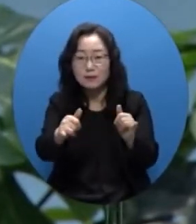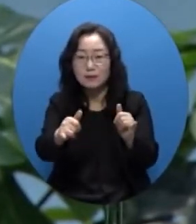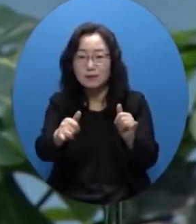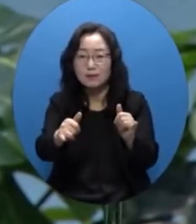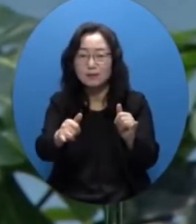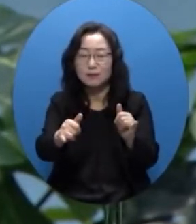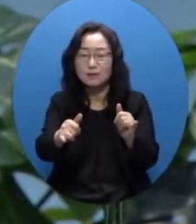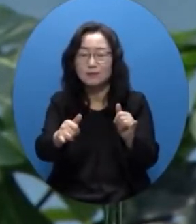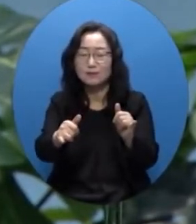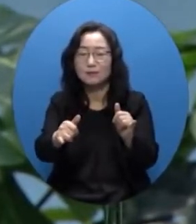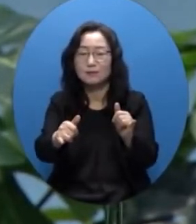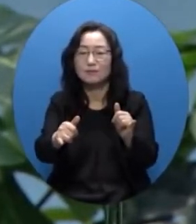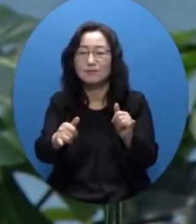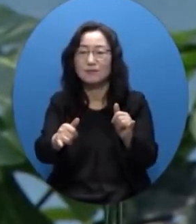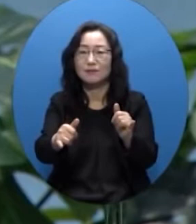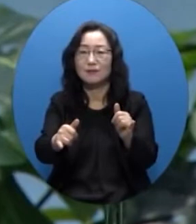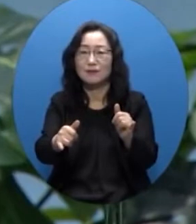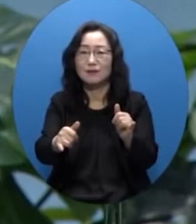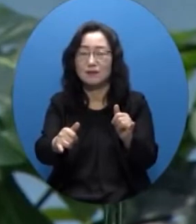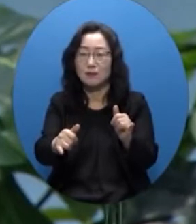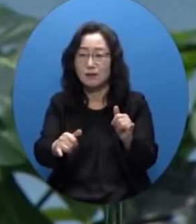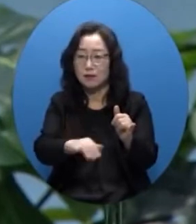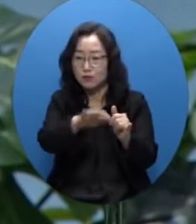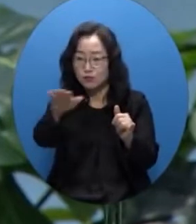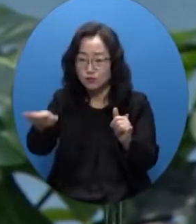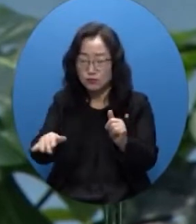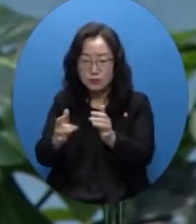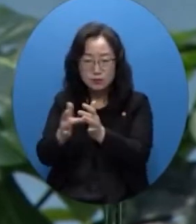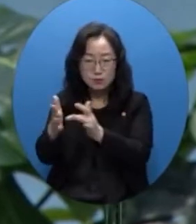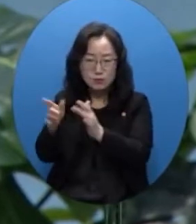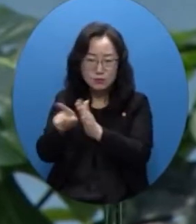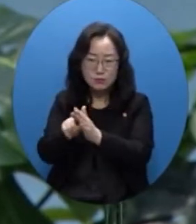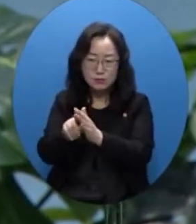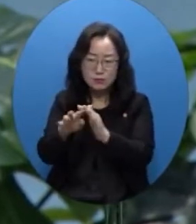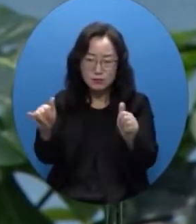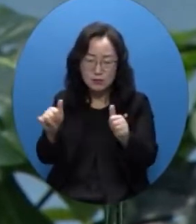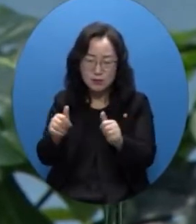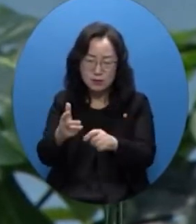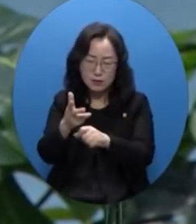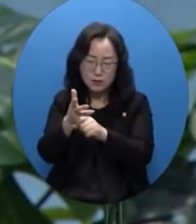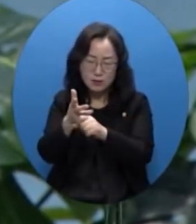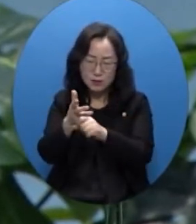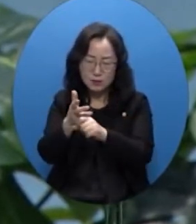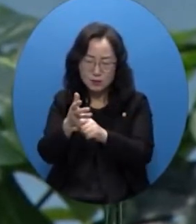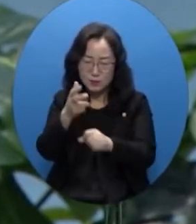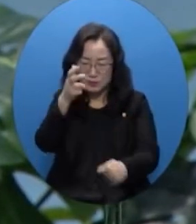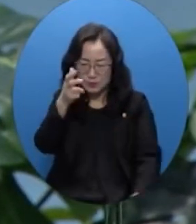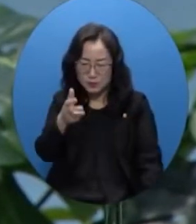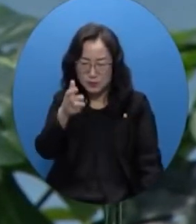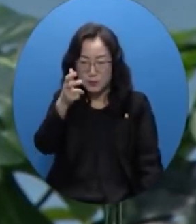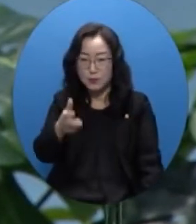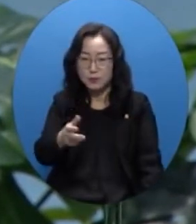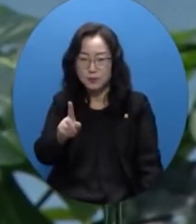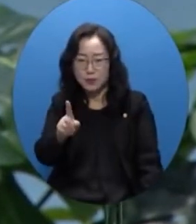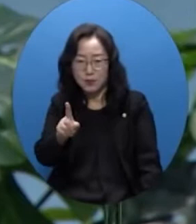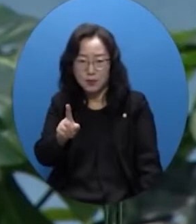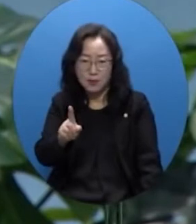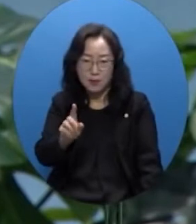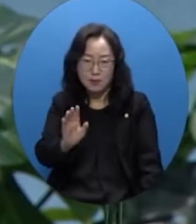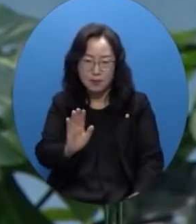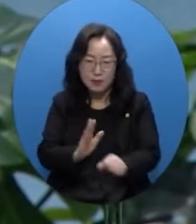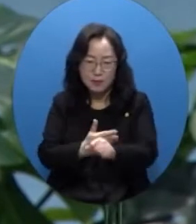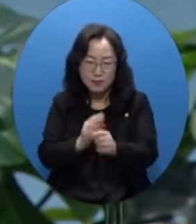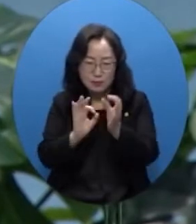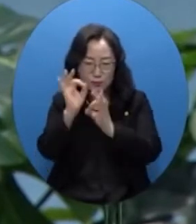더 우리에 대한 관심을 가지고 조금이라도 무엇인가 보자기는 눈에 어 뛸 때